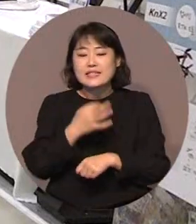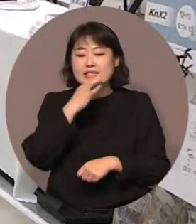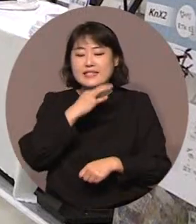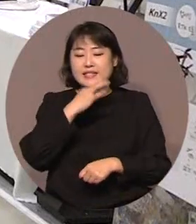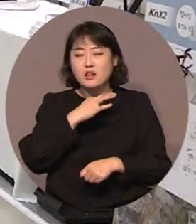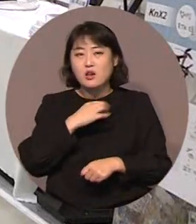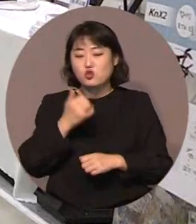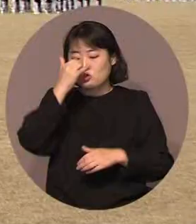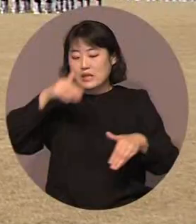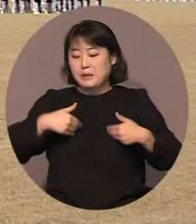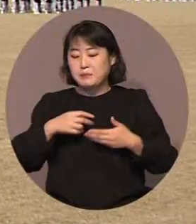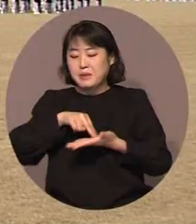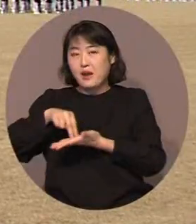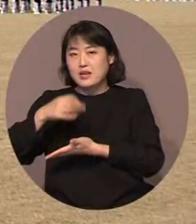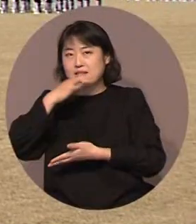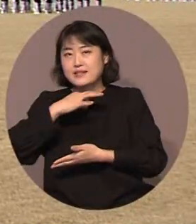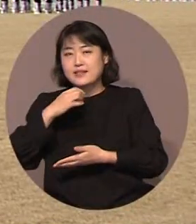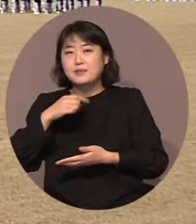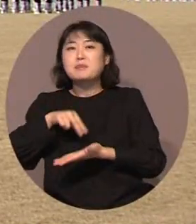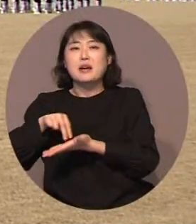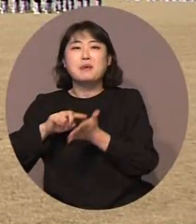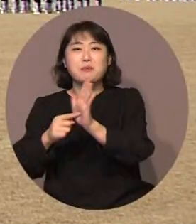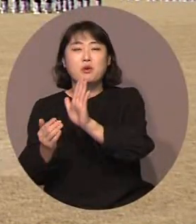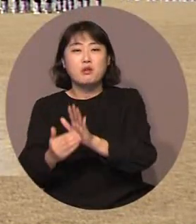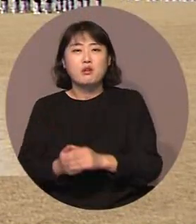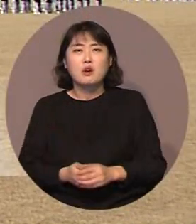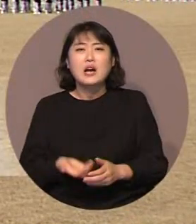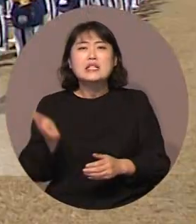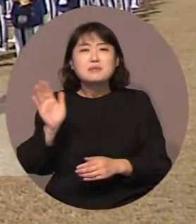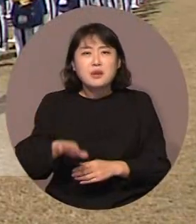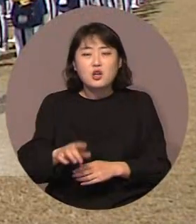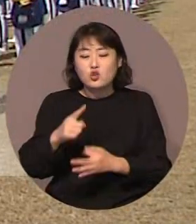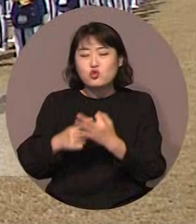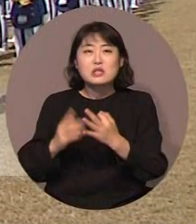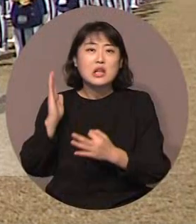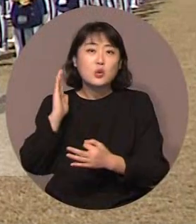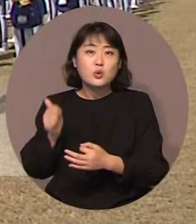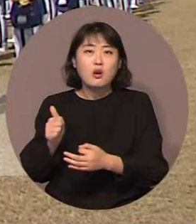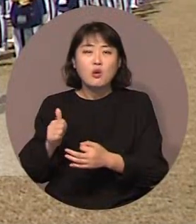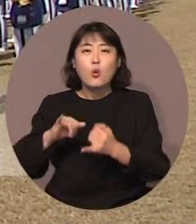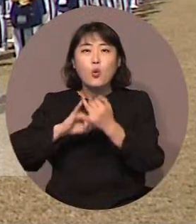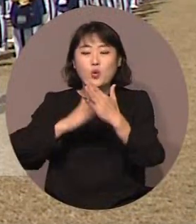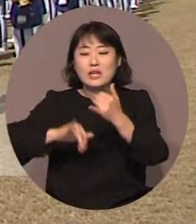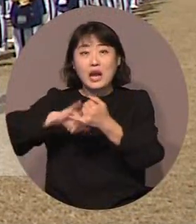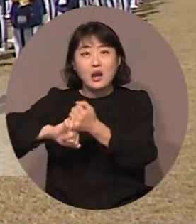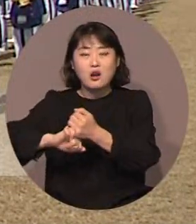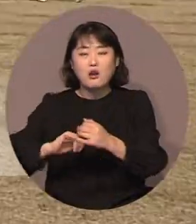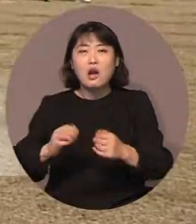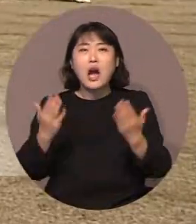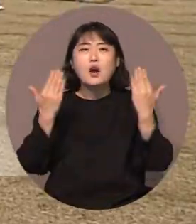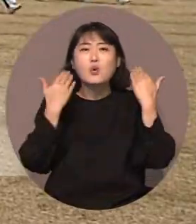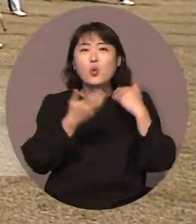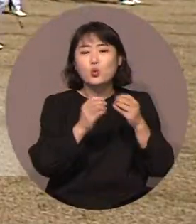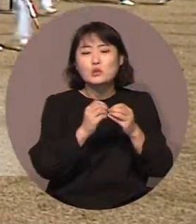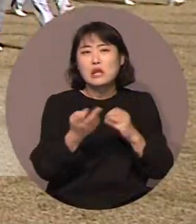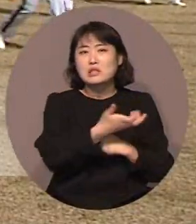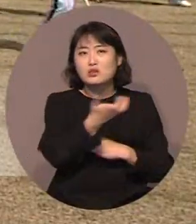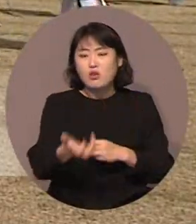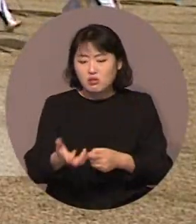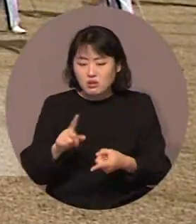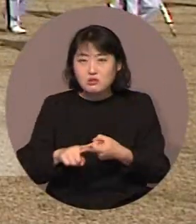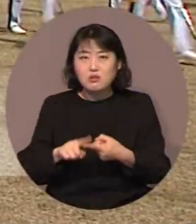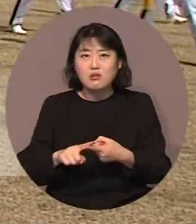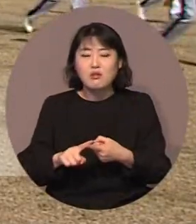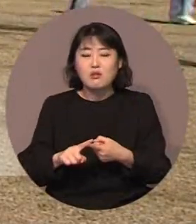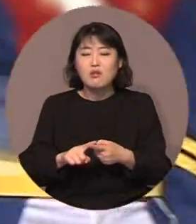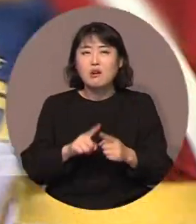챙겼다고 설명했습니다. 다만 충남도의 수건이자 윤석열 대통령의 지역 공약이었던 육군사관학교 논산 이전에 대해선 이